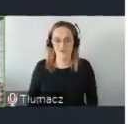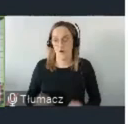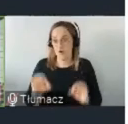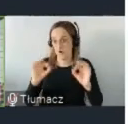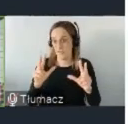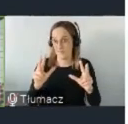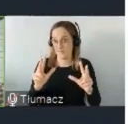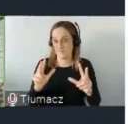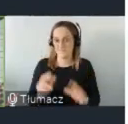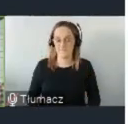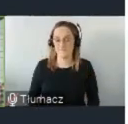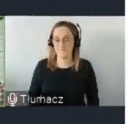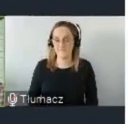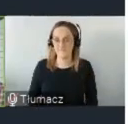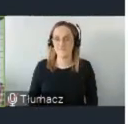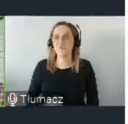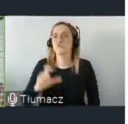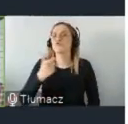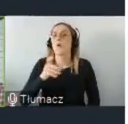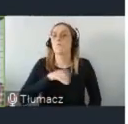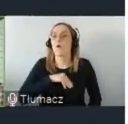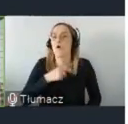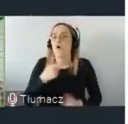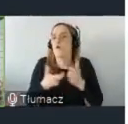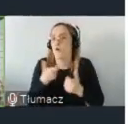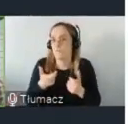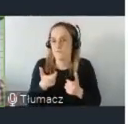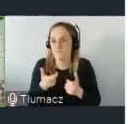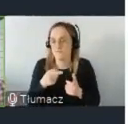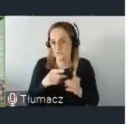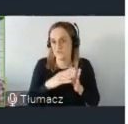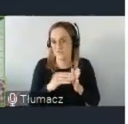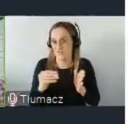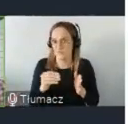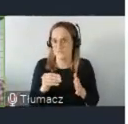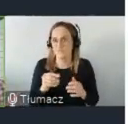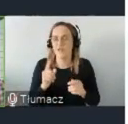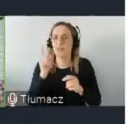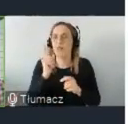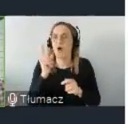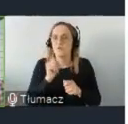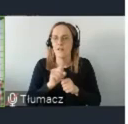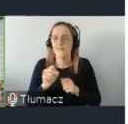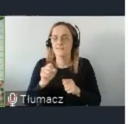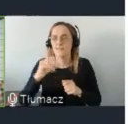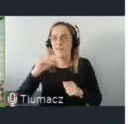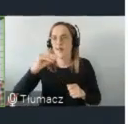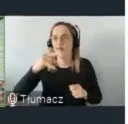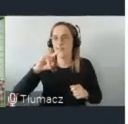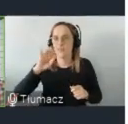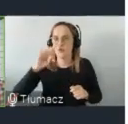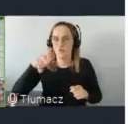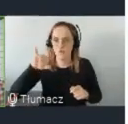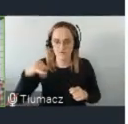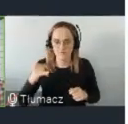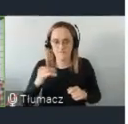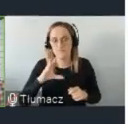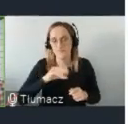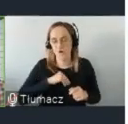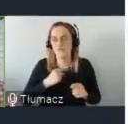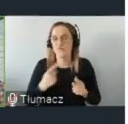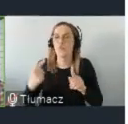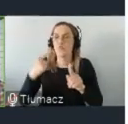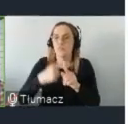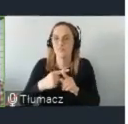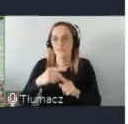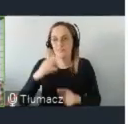Dobra. Co mogę robić z tym zdjęciem? Tutaj na górze jest taka opcja edytuj i możemy dodawać tak